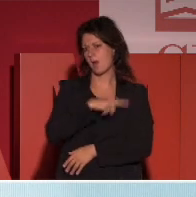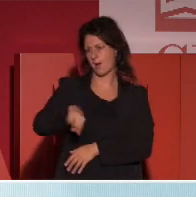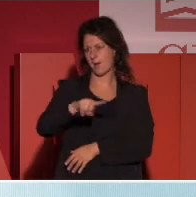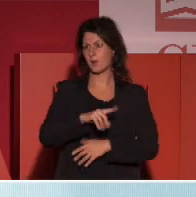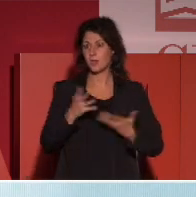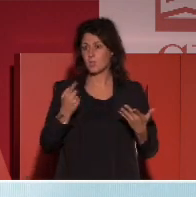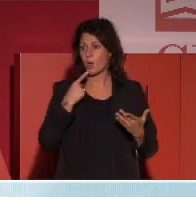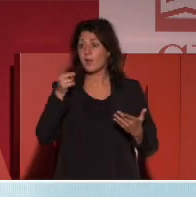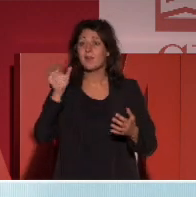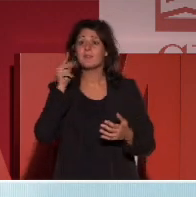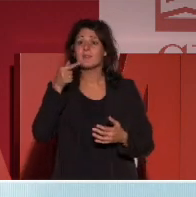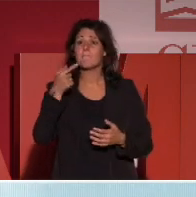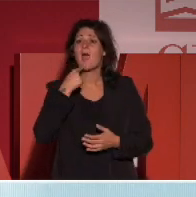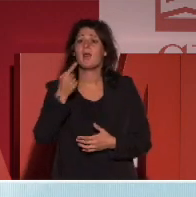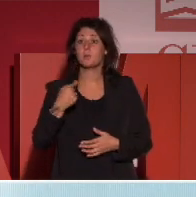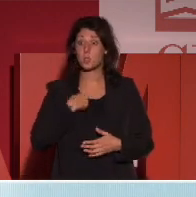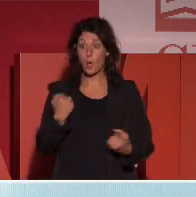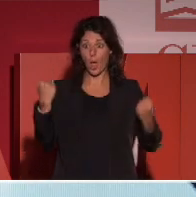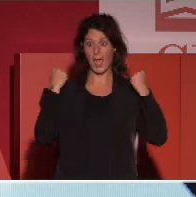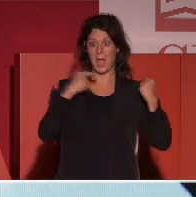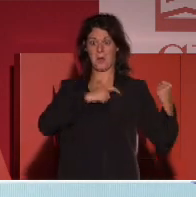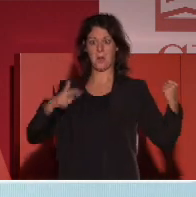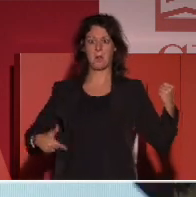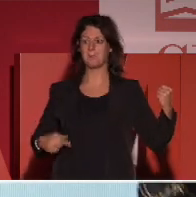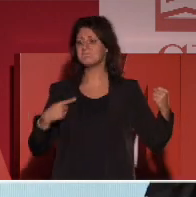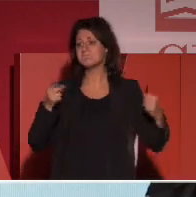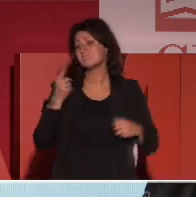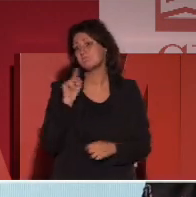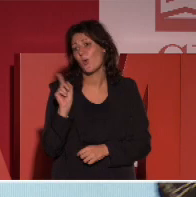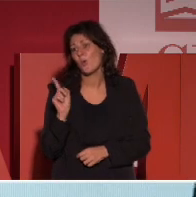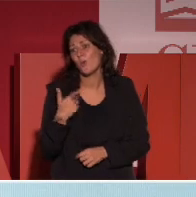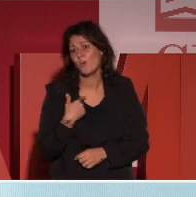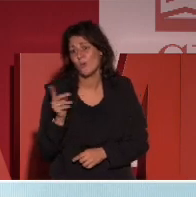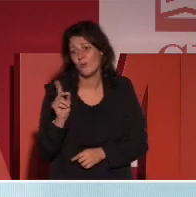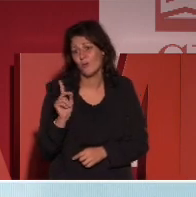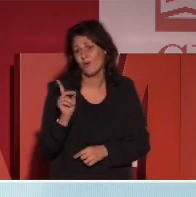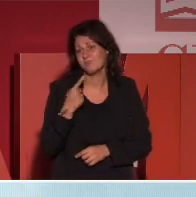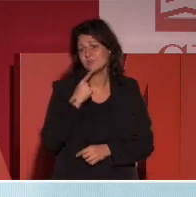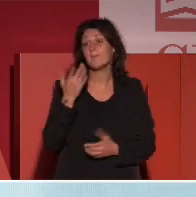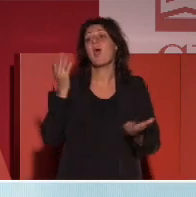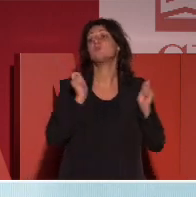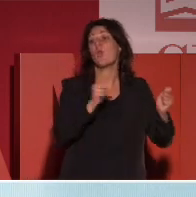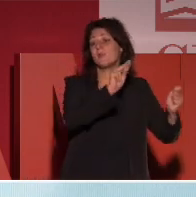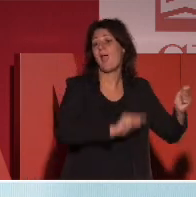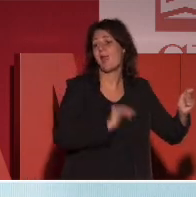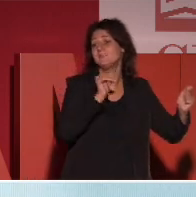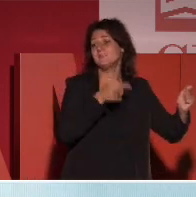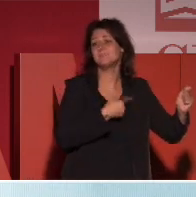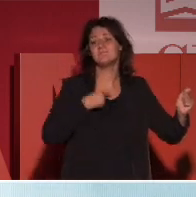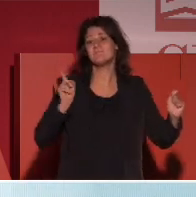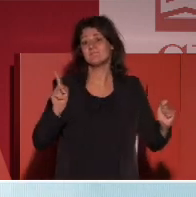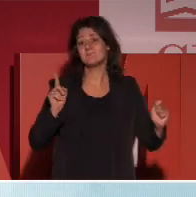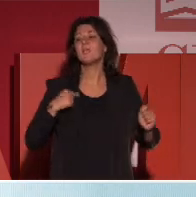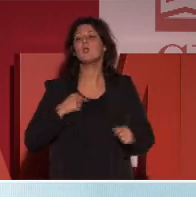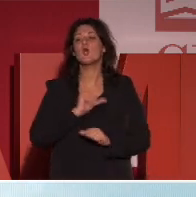io l'ho fatto per me io ho valutato io ma io voglio seguire quello che penso sia quello che voglio essere non quello che voglio fare